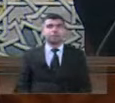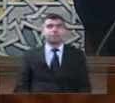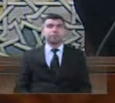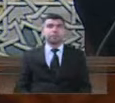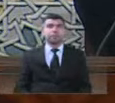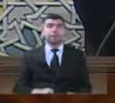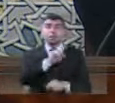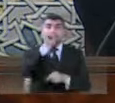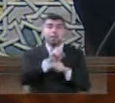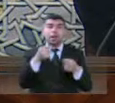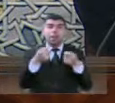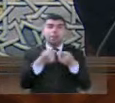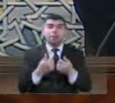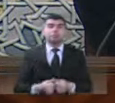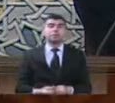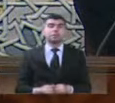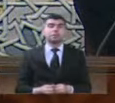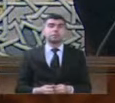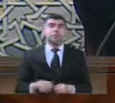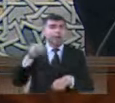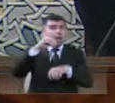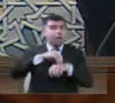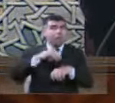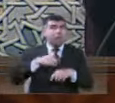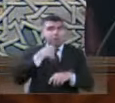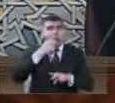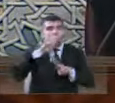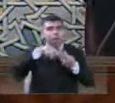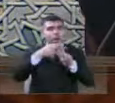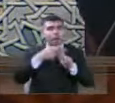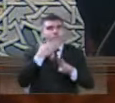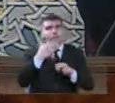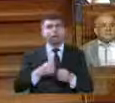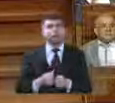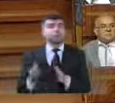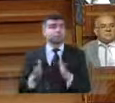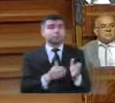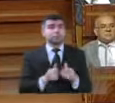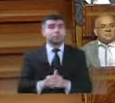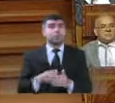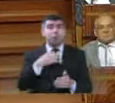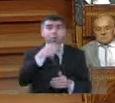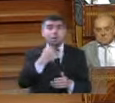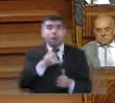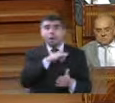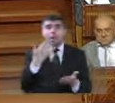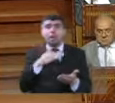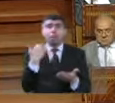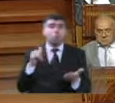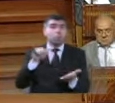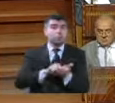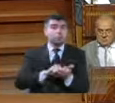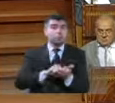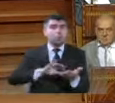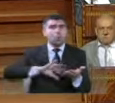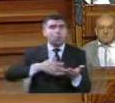تعقيب. شكرا سيد الوزير على الاجابه. كنظن انه الموت ما كيتسناش، كنظن ان كل